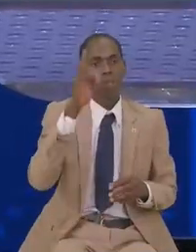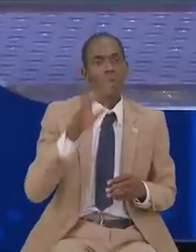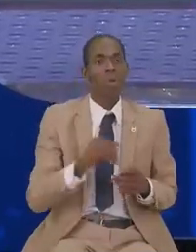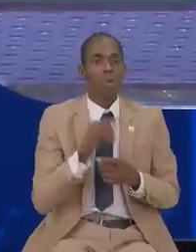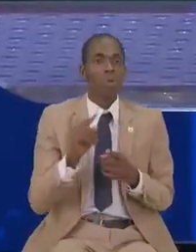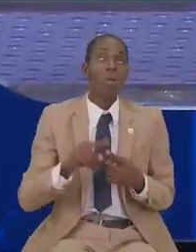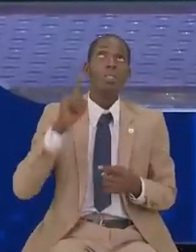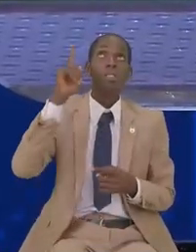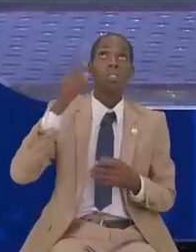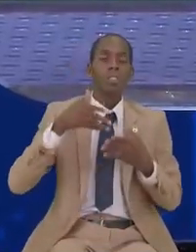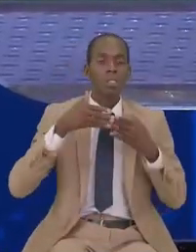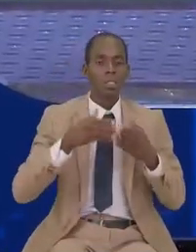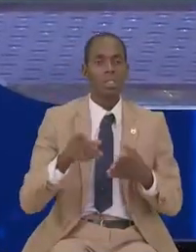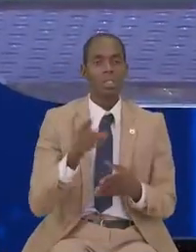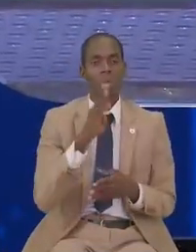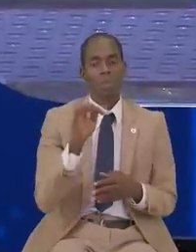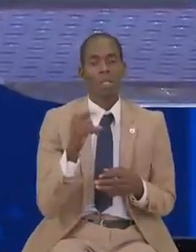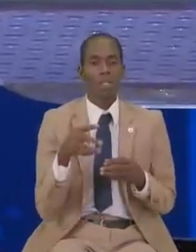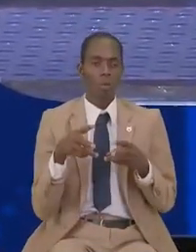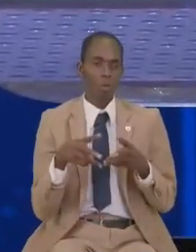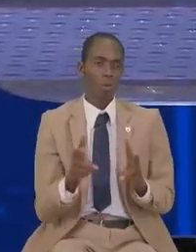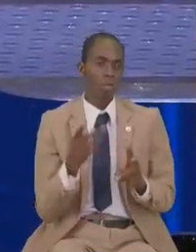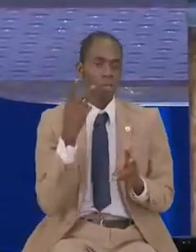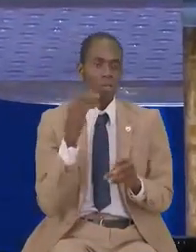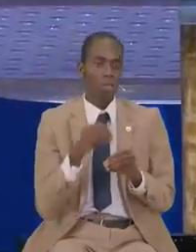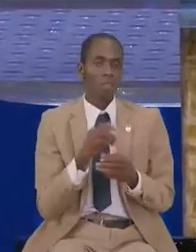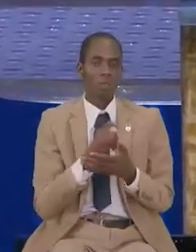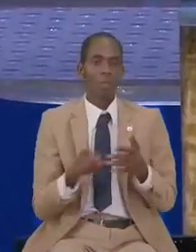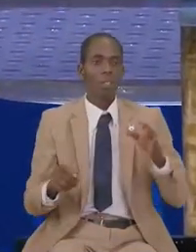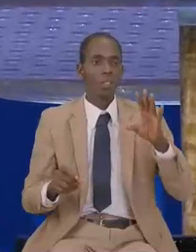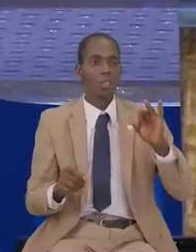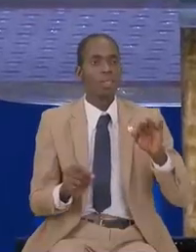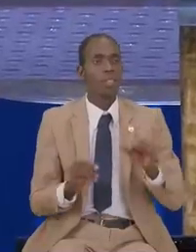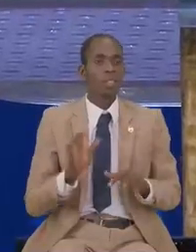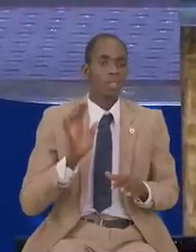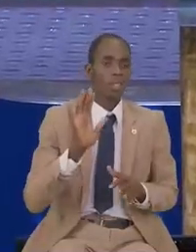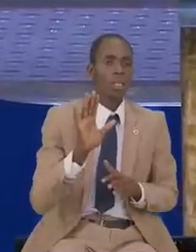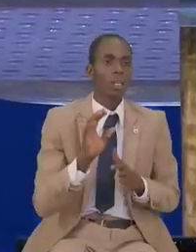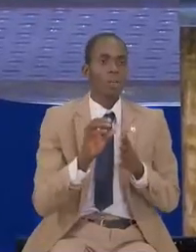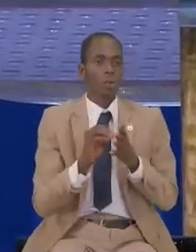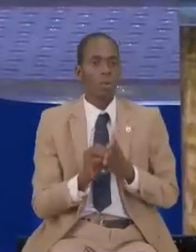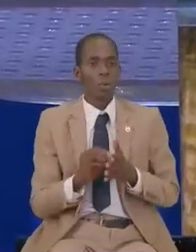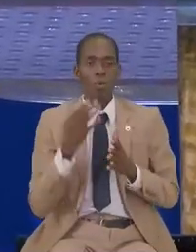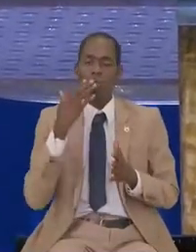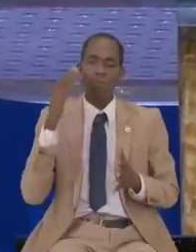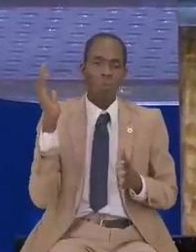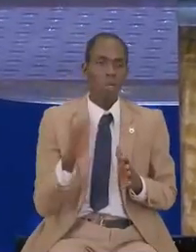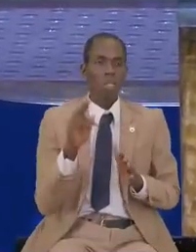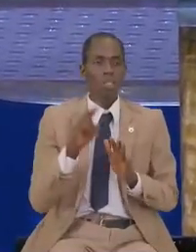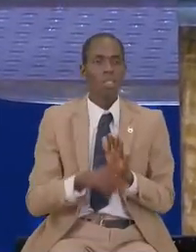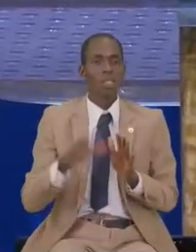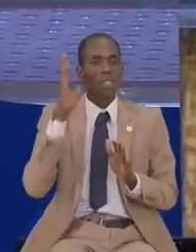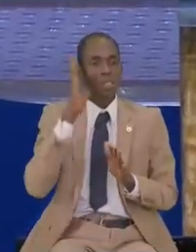lorsqu'il te dirigeait dans la bonne voie? Voilà le verset 19. Ta méchanceté